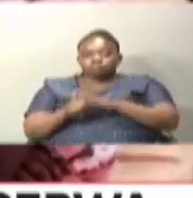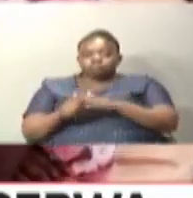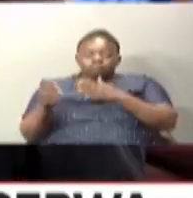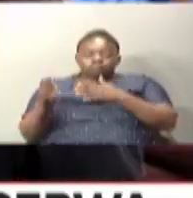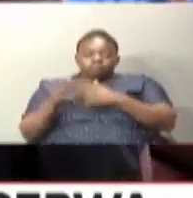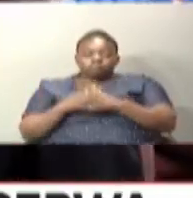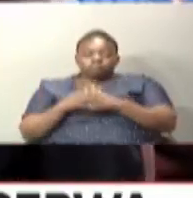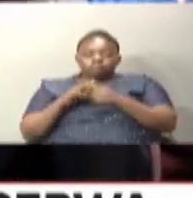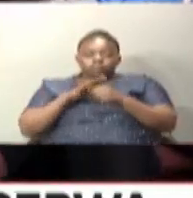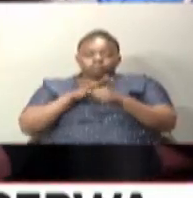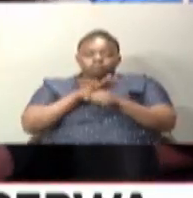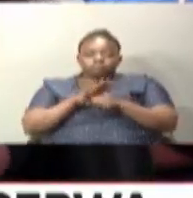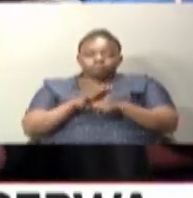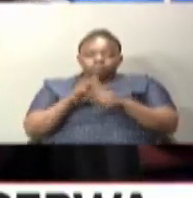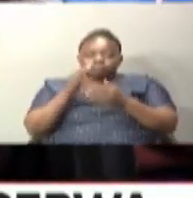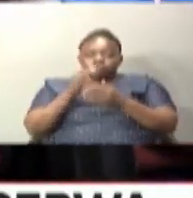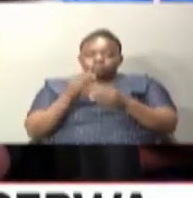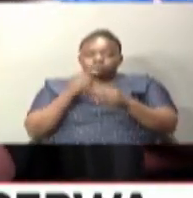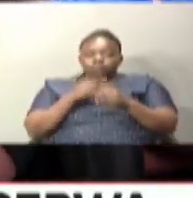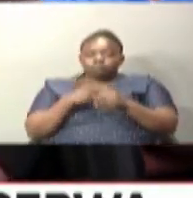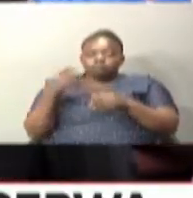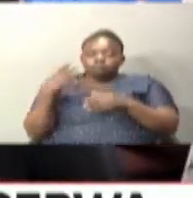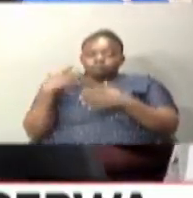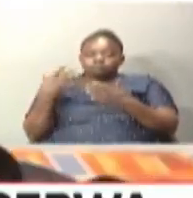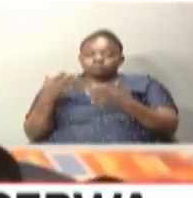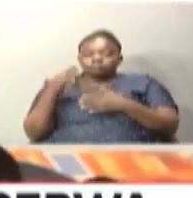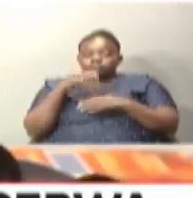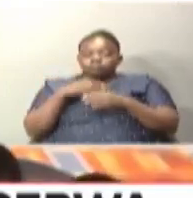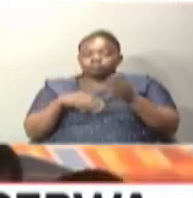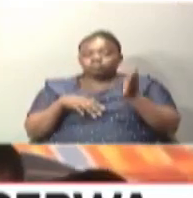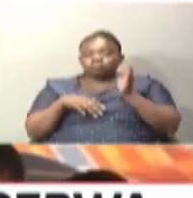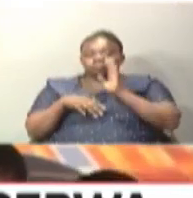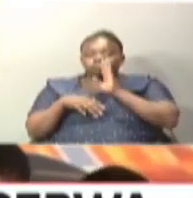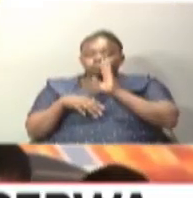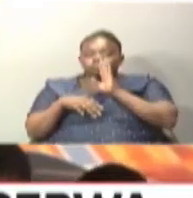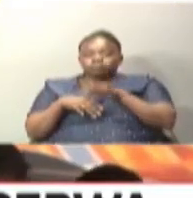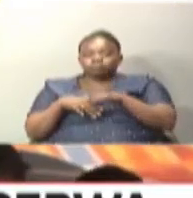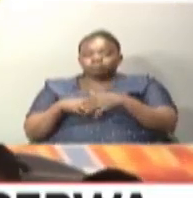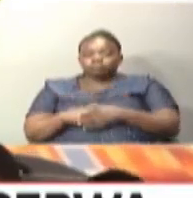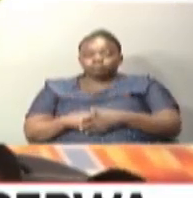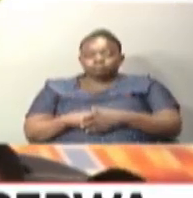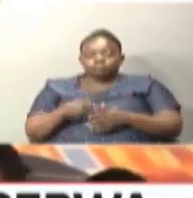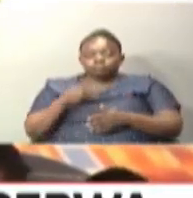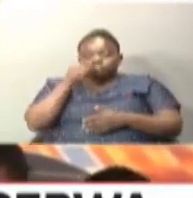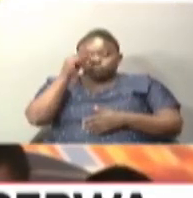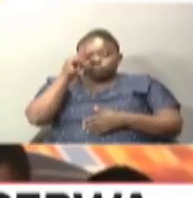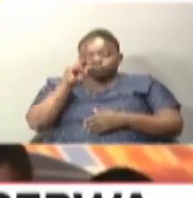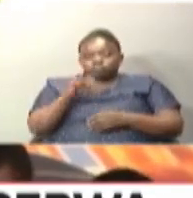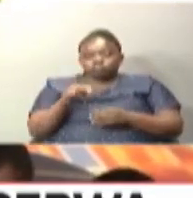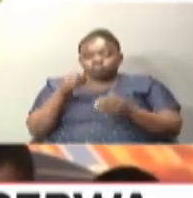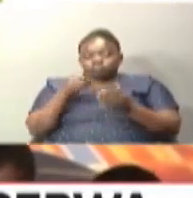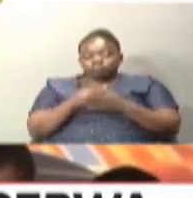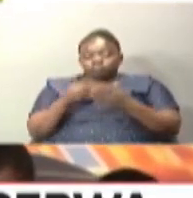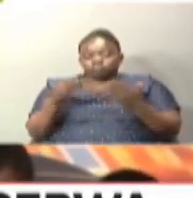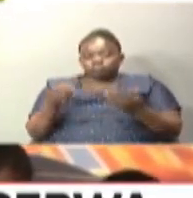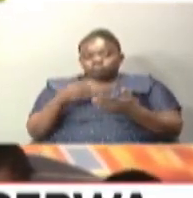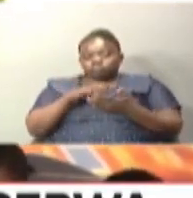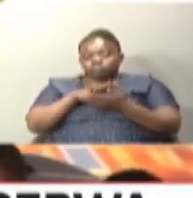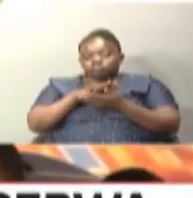gwa COVID-19 nga ne gye buli eno tebaddanga ngolo. Abazadde tebalina ssente, abazadde COVID yabataagulataagula,